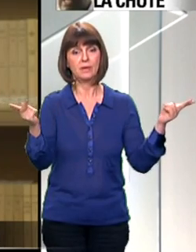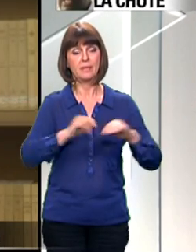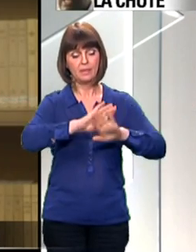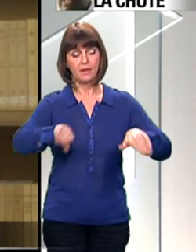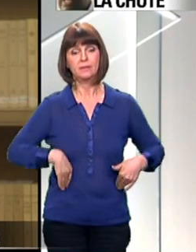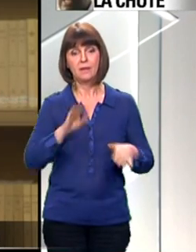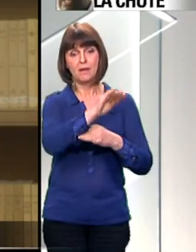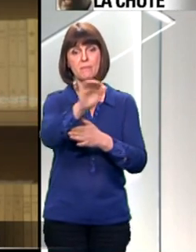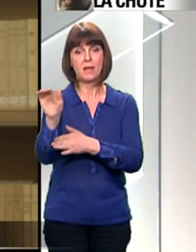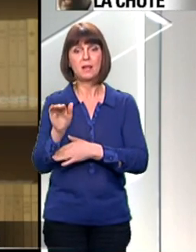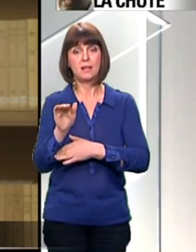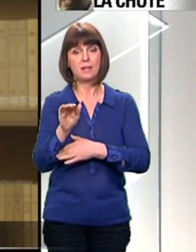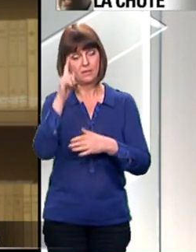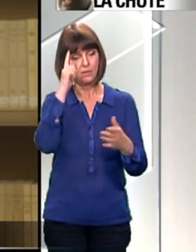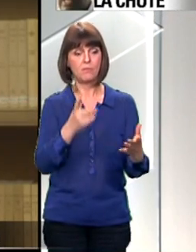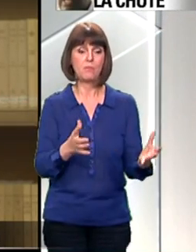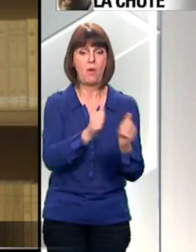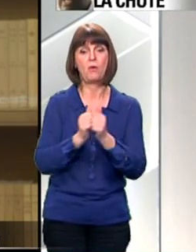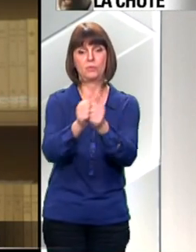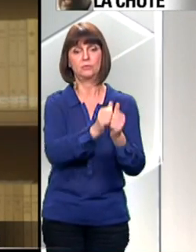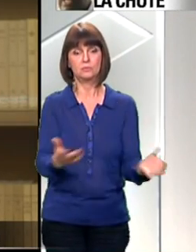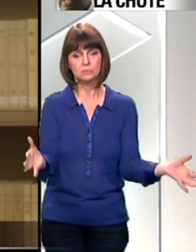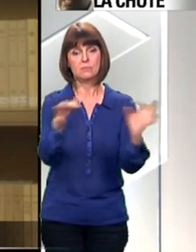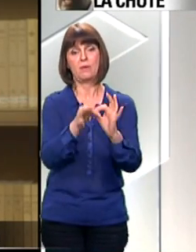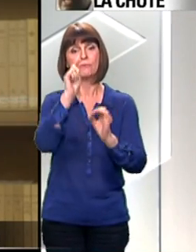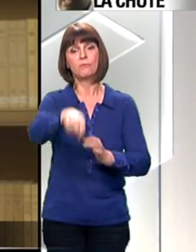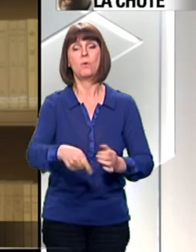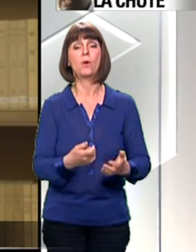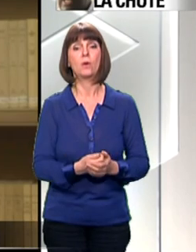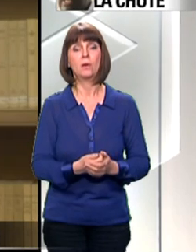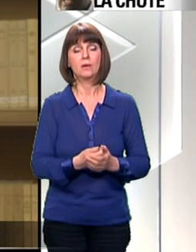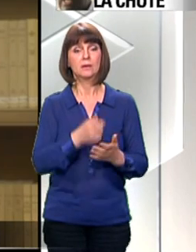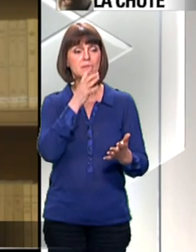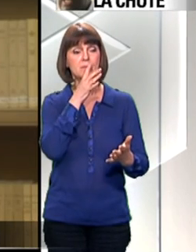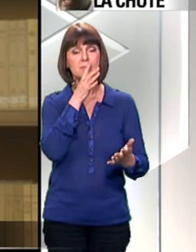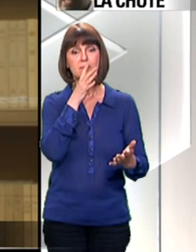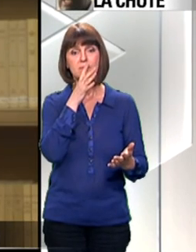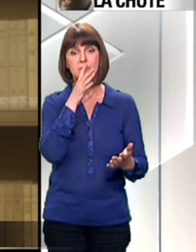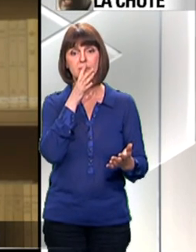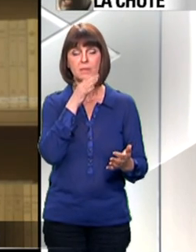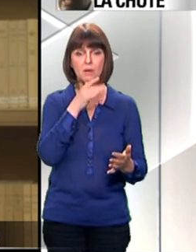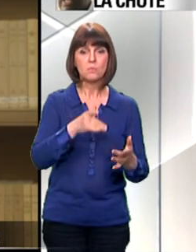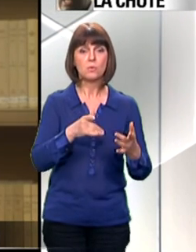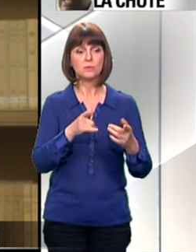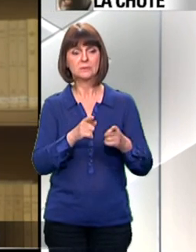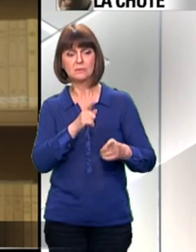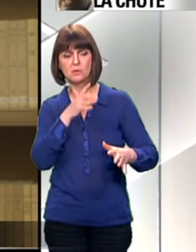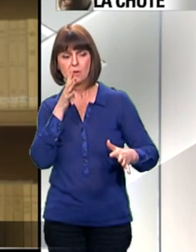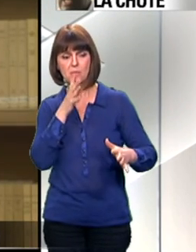appel au ralliement. Il ne peut y avoir de chasse à